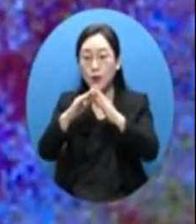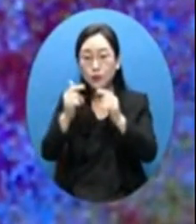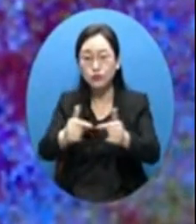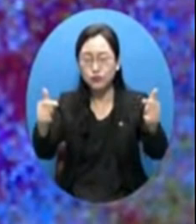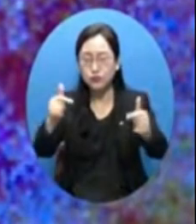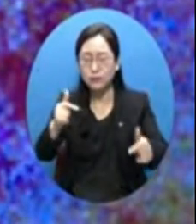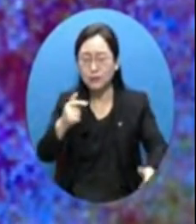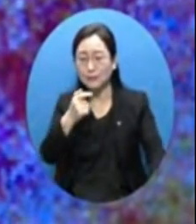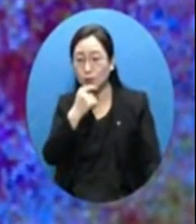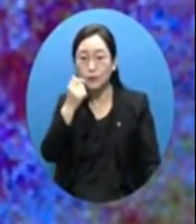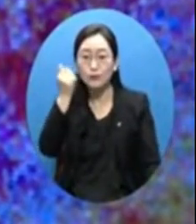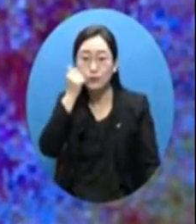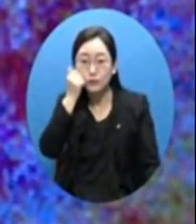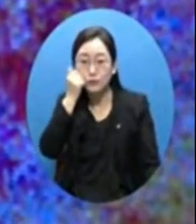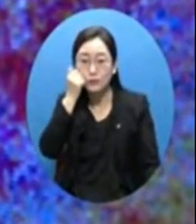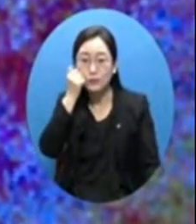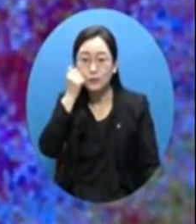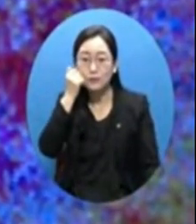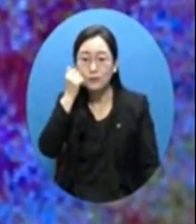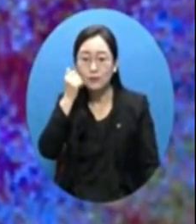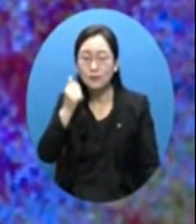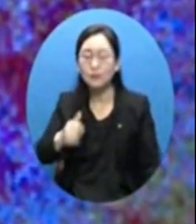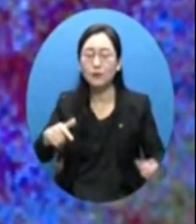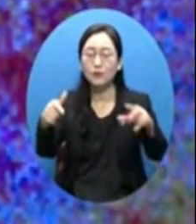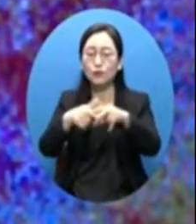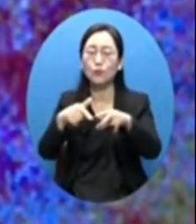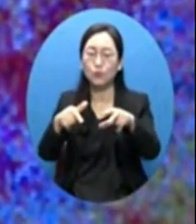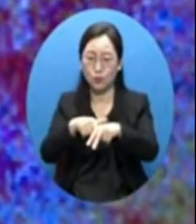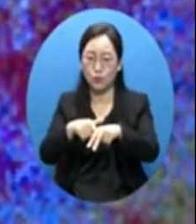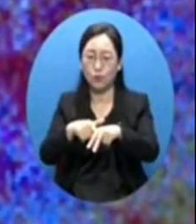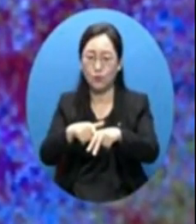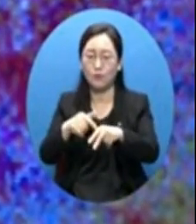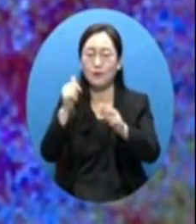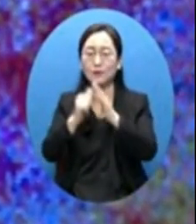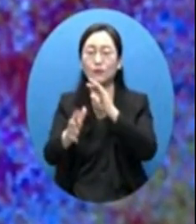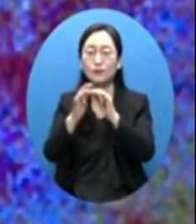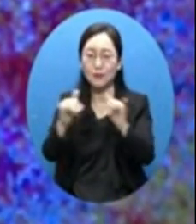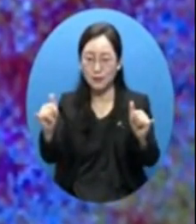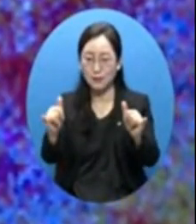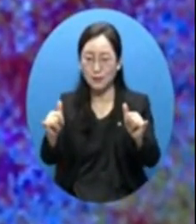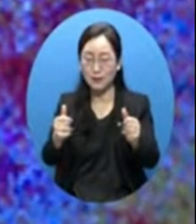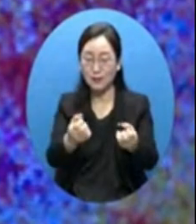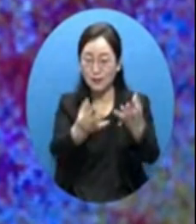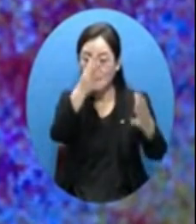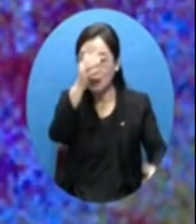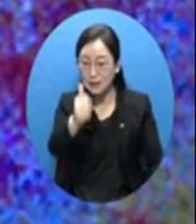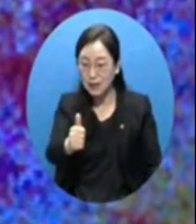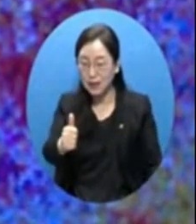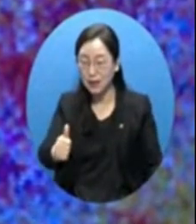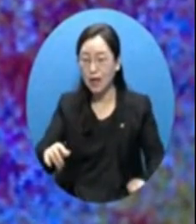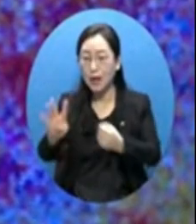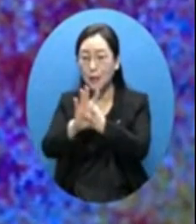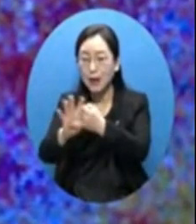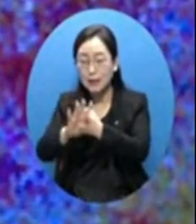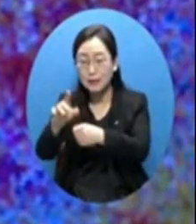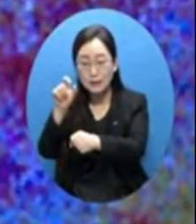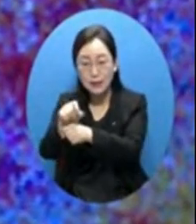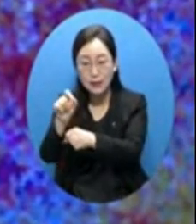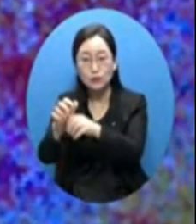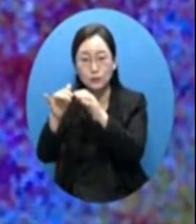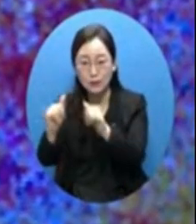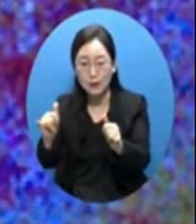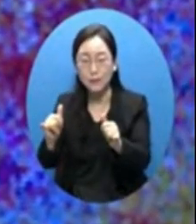사람들이 다른 사람이 아니라 종교 지도자들이었습니다. 제사장들, 바리새인들,